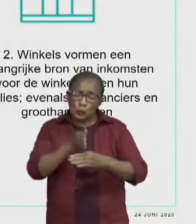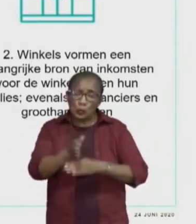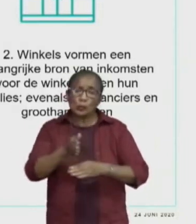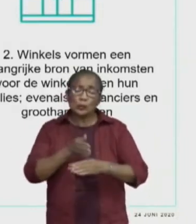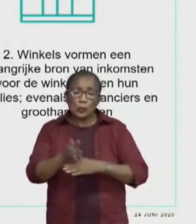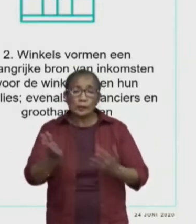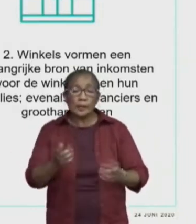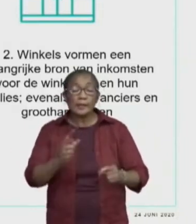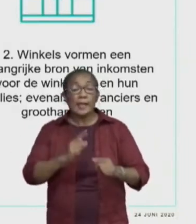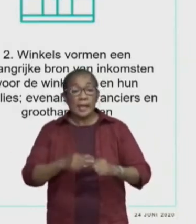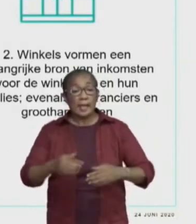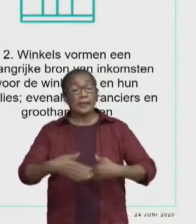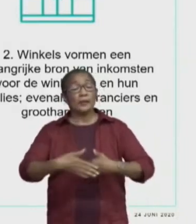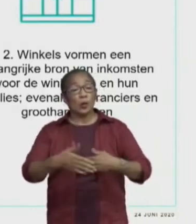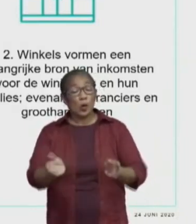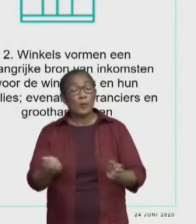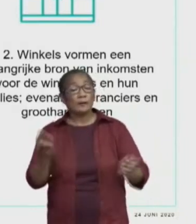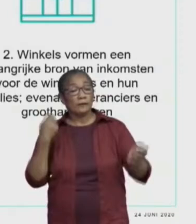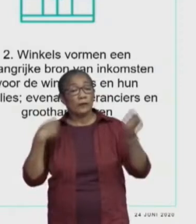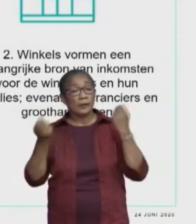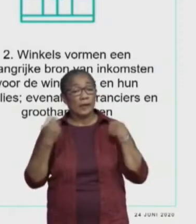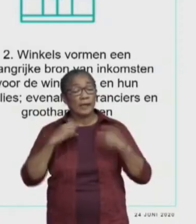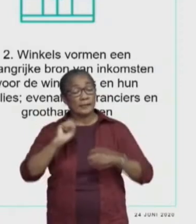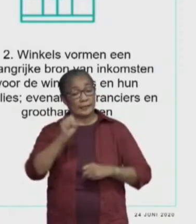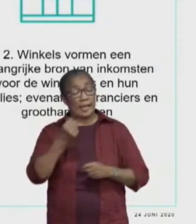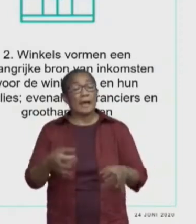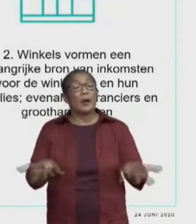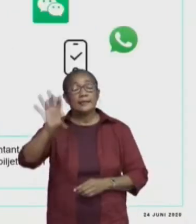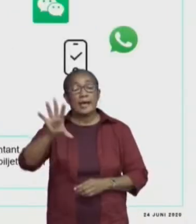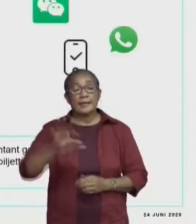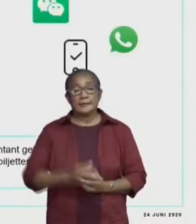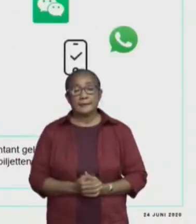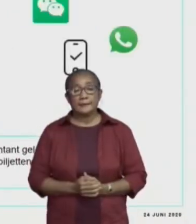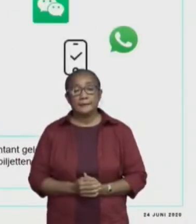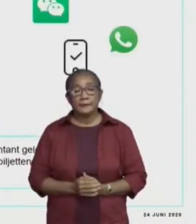En het openen van winkels is daar een belangrijk onderdeel van.